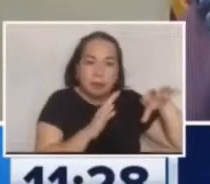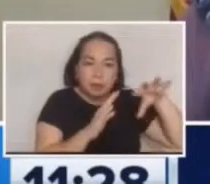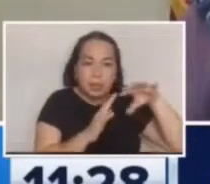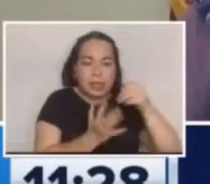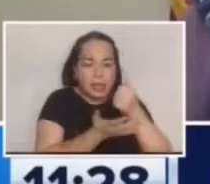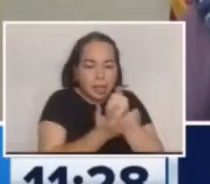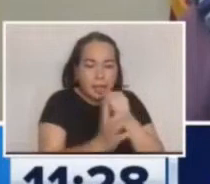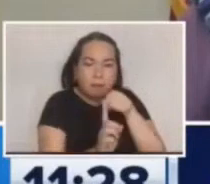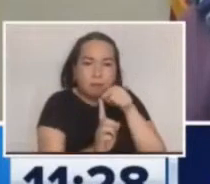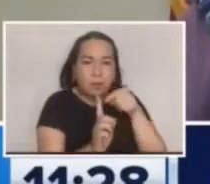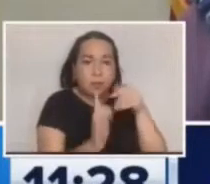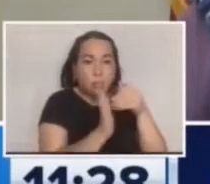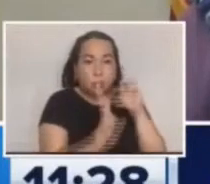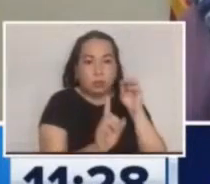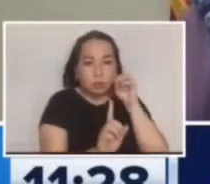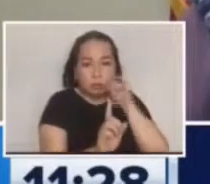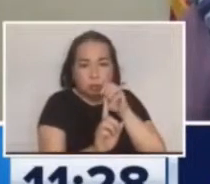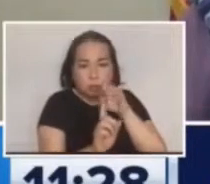nagbibigay ng mga